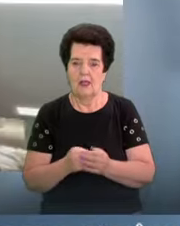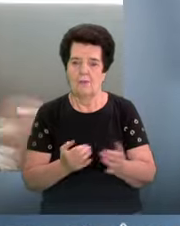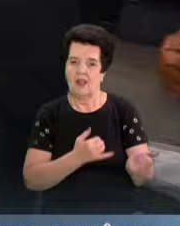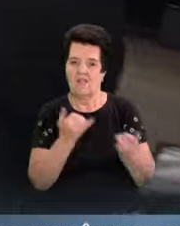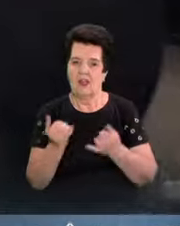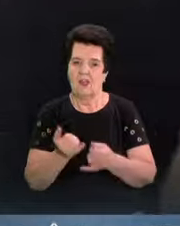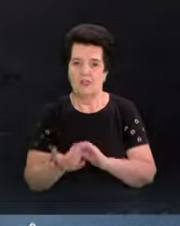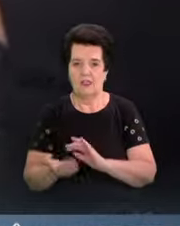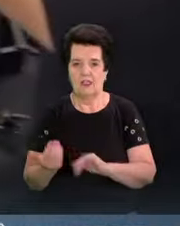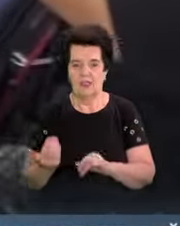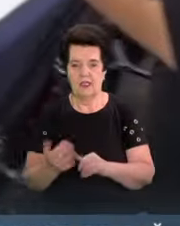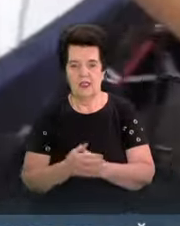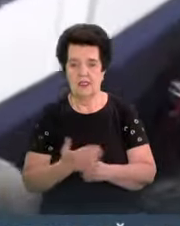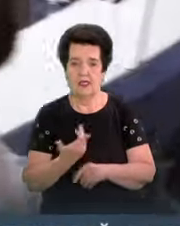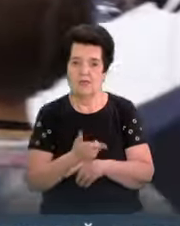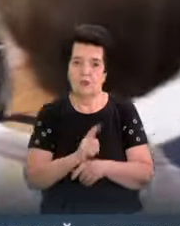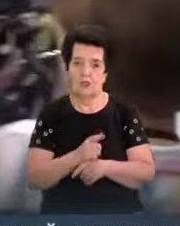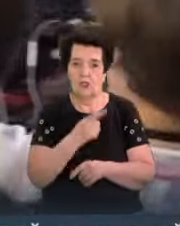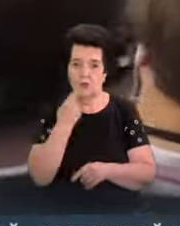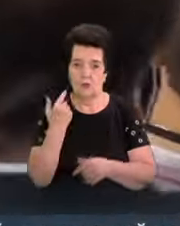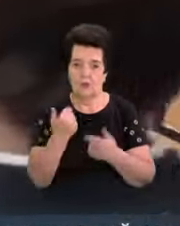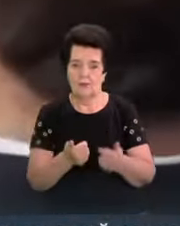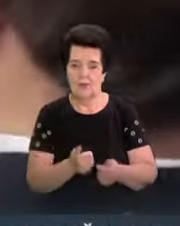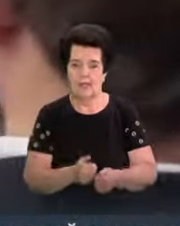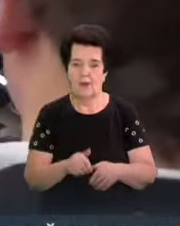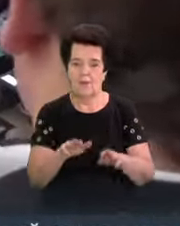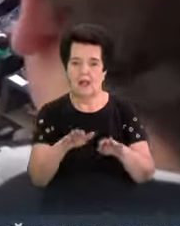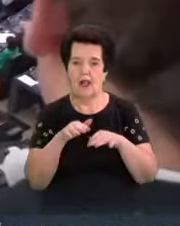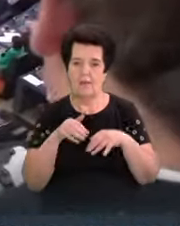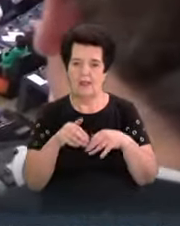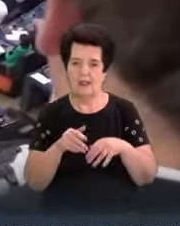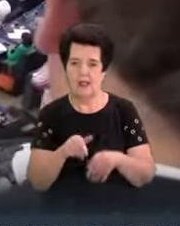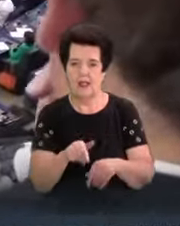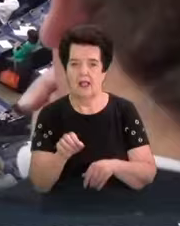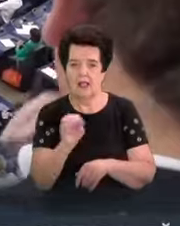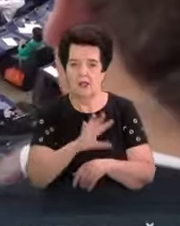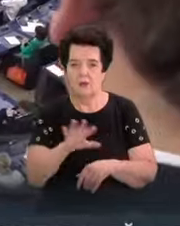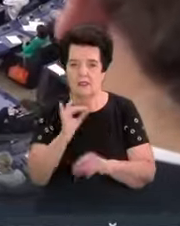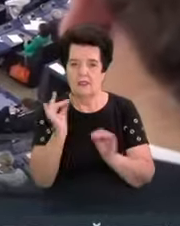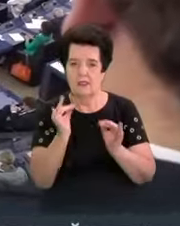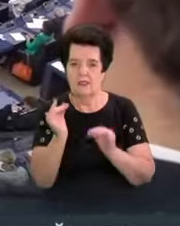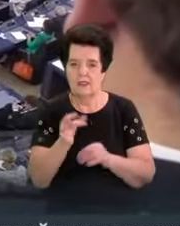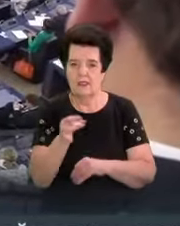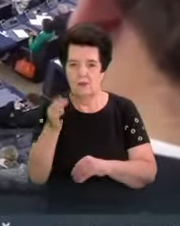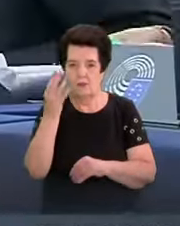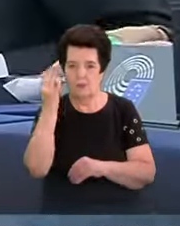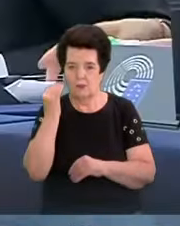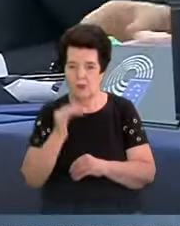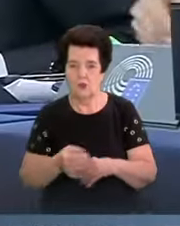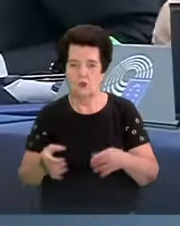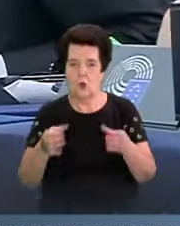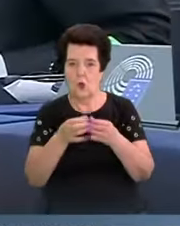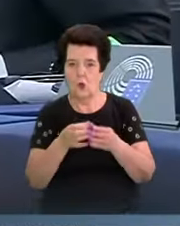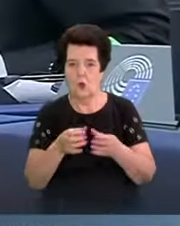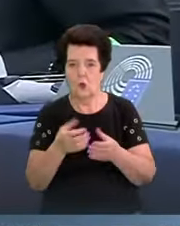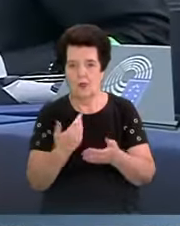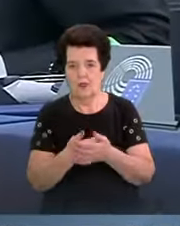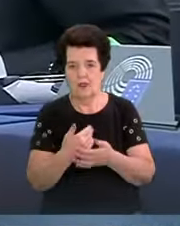înainte. Ei bine, foarte mulți parlamentari europeni se interesează de Republica Moldova și un grup de